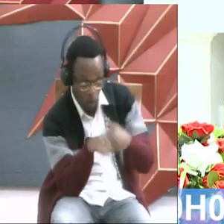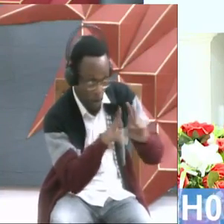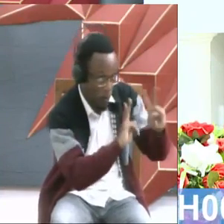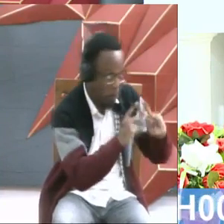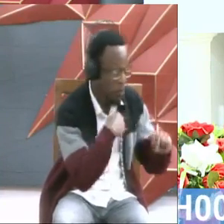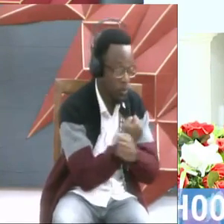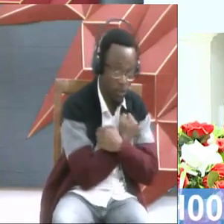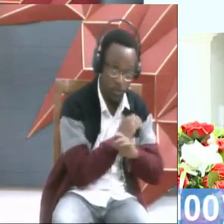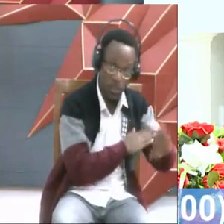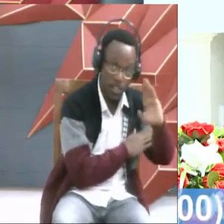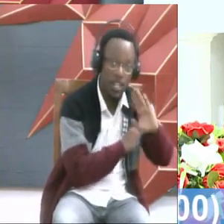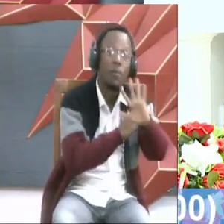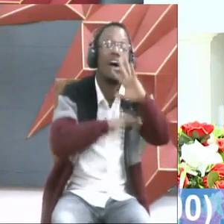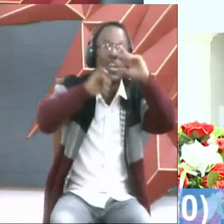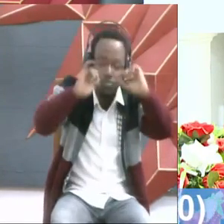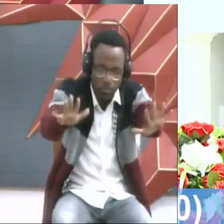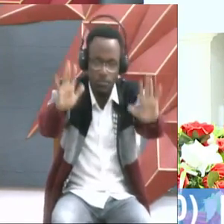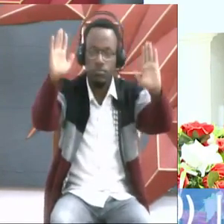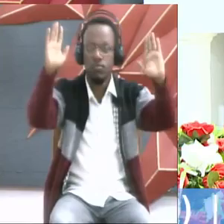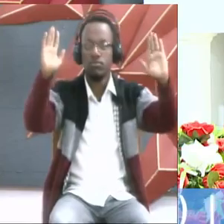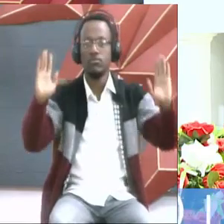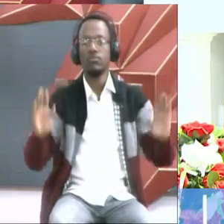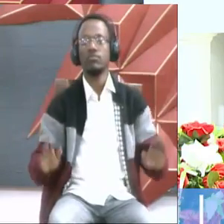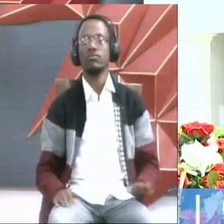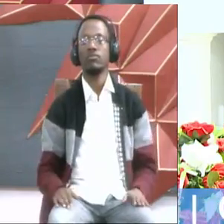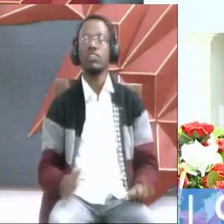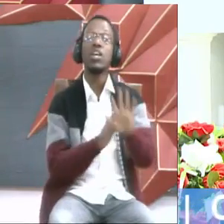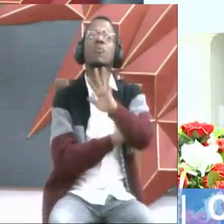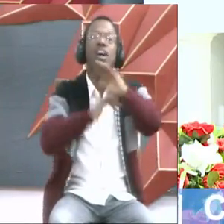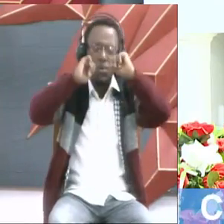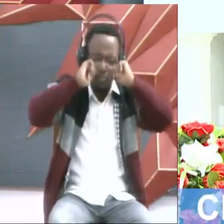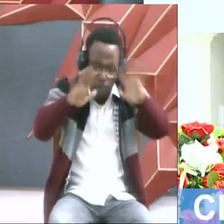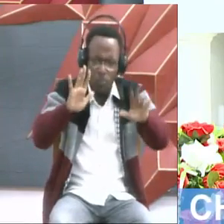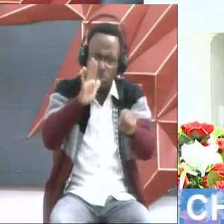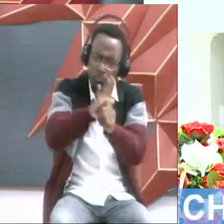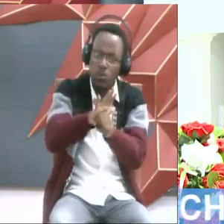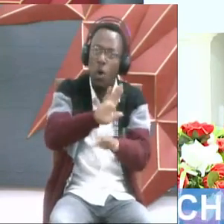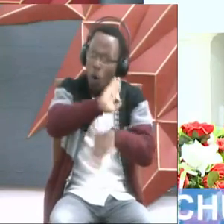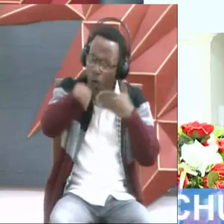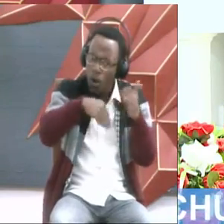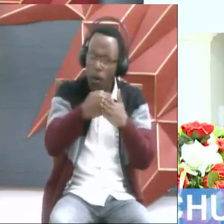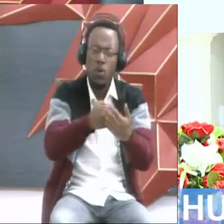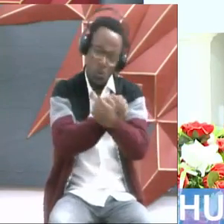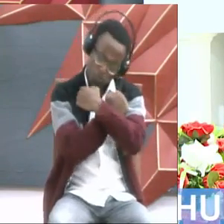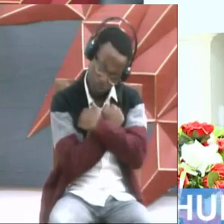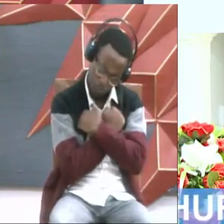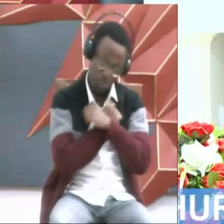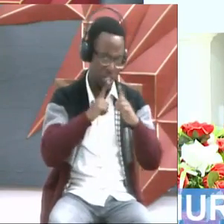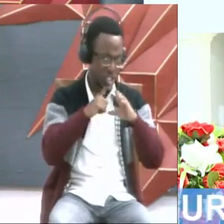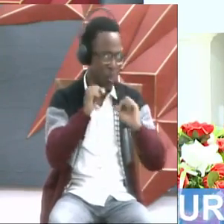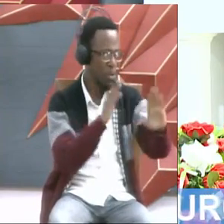ry'Imana, Imana ibahezagire cyane. Harahiriwe abantu bose.